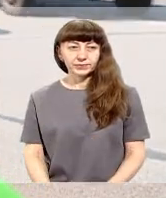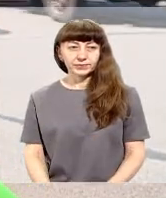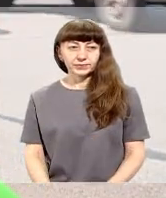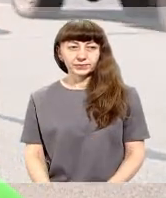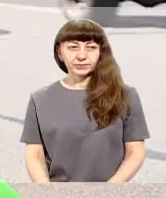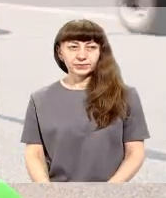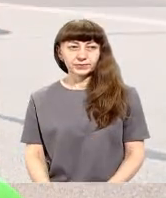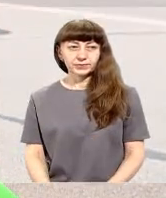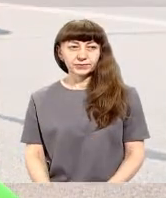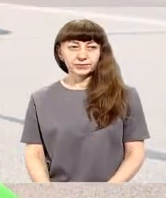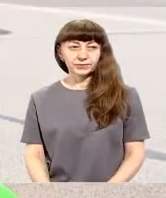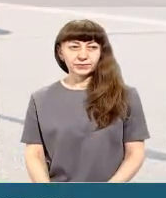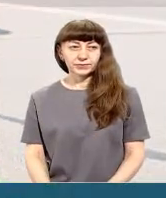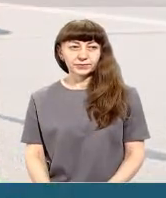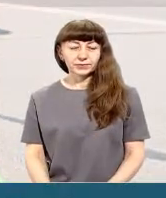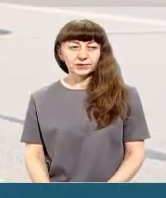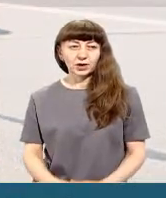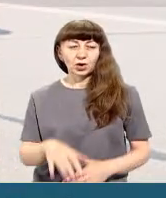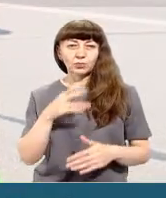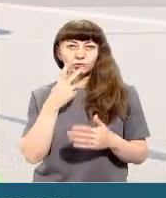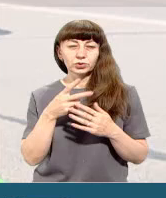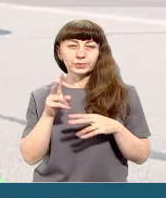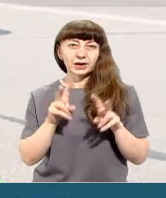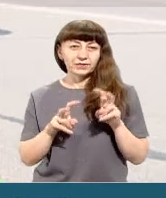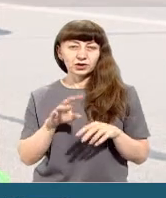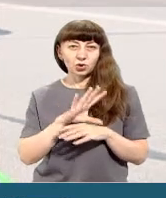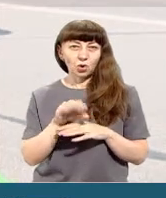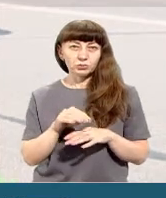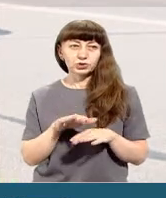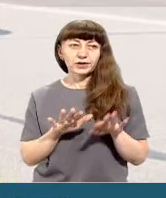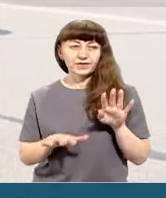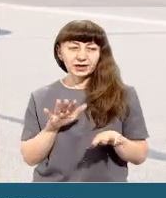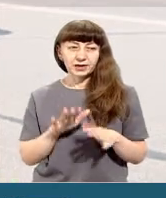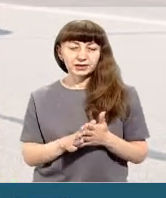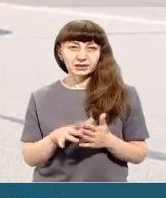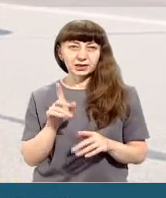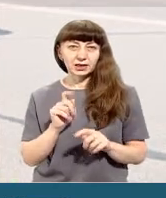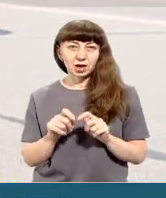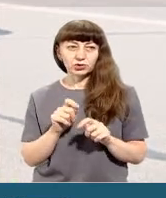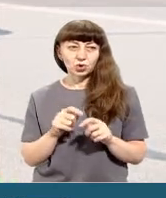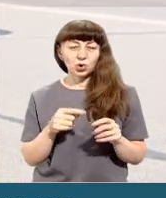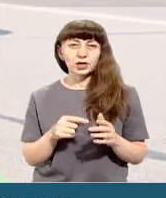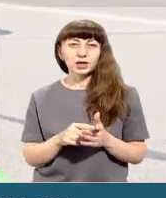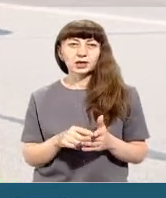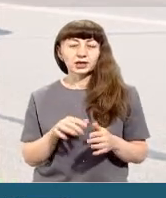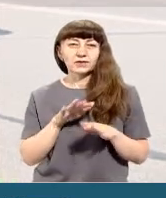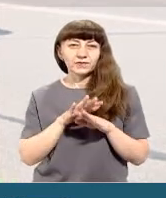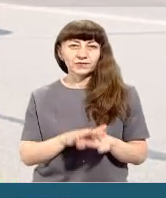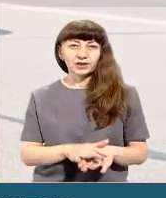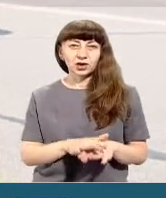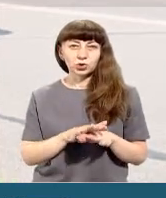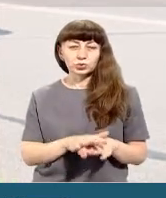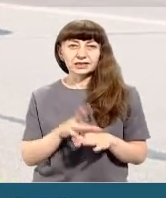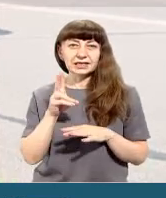контроля будет рассчитываться осевые нагрузки, нагрузка общей массы для выявления. То есть, если у них есть превышение, им будет составлять